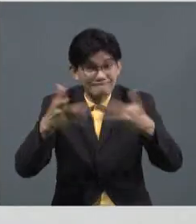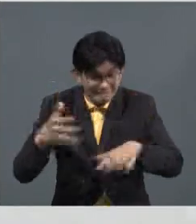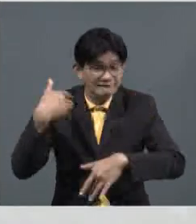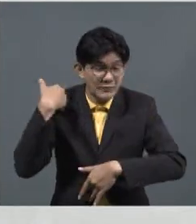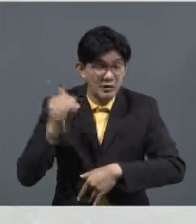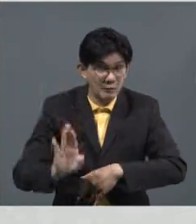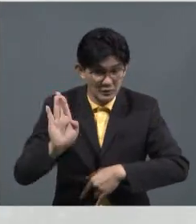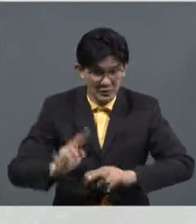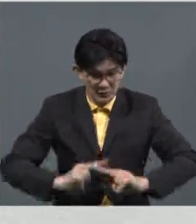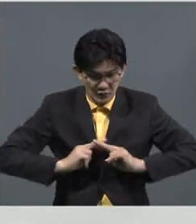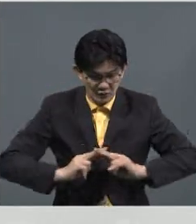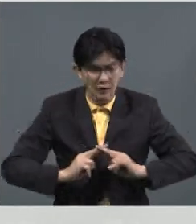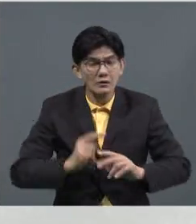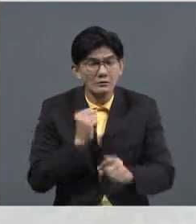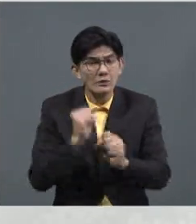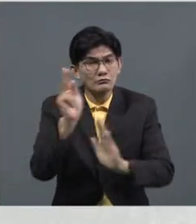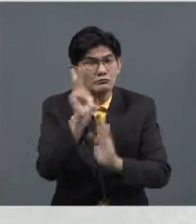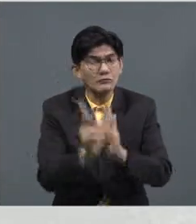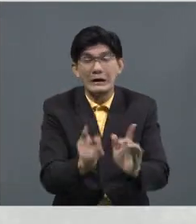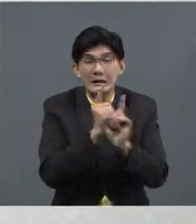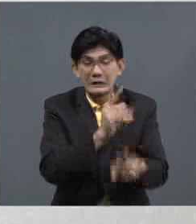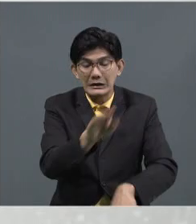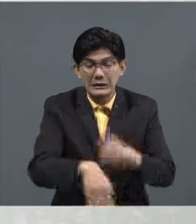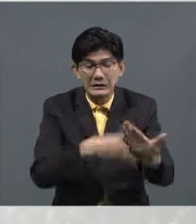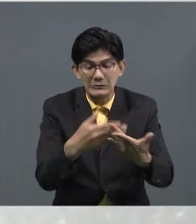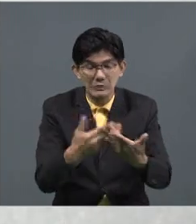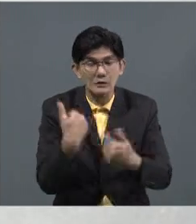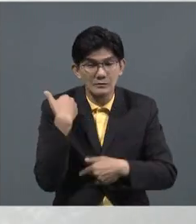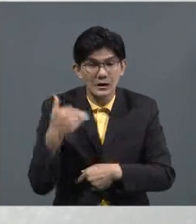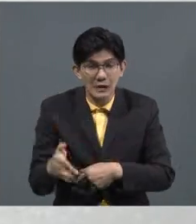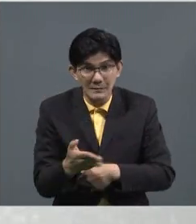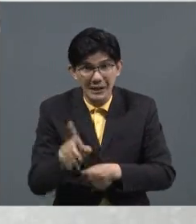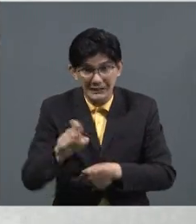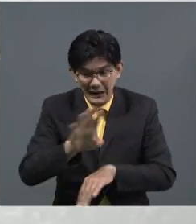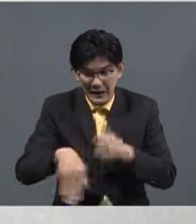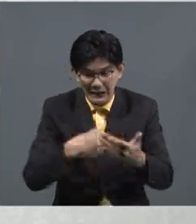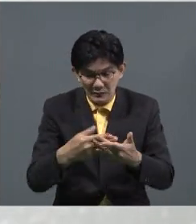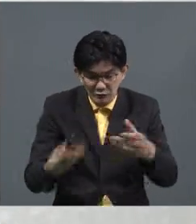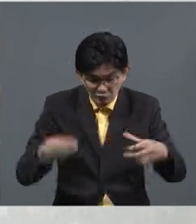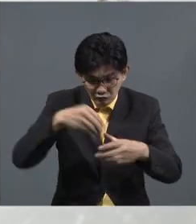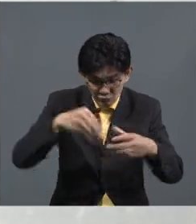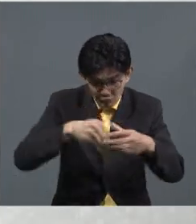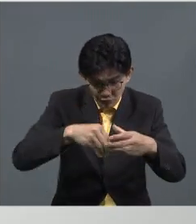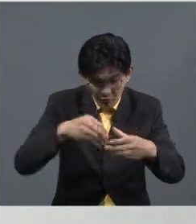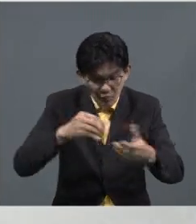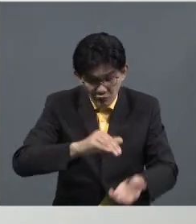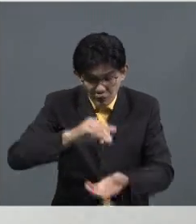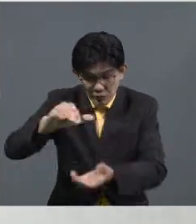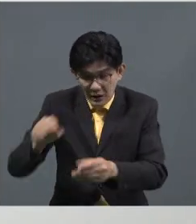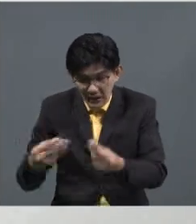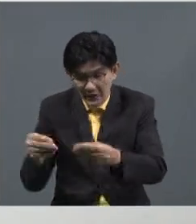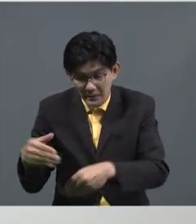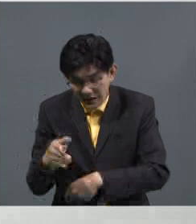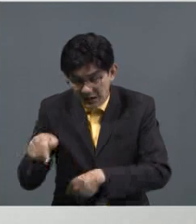ทีนี้เอกชนเขาบอกว่าเขาได้ทำตามกฎหมายทุกอย่างคือมีการส่งซากปลาที่ตายแล้วเนี่ยใส่โหลดองไปให้กรมประมงแต่กรมประม